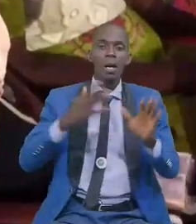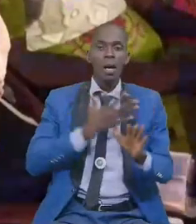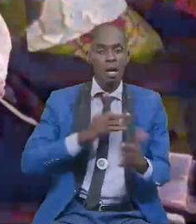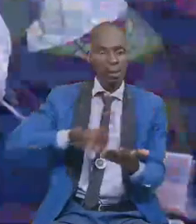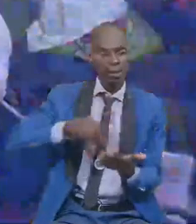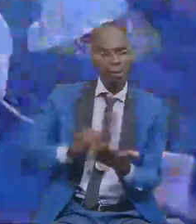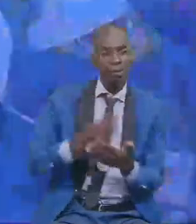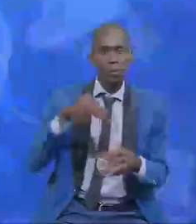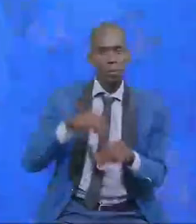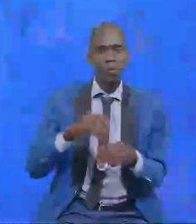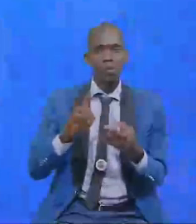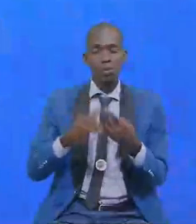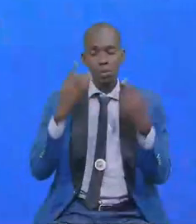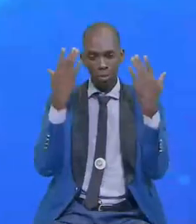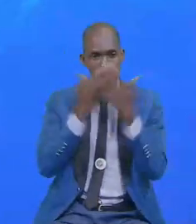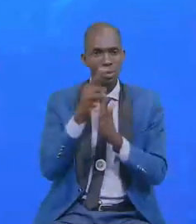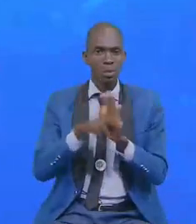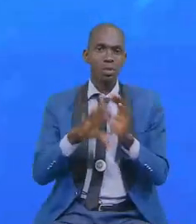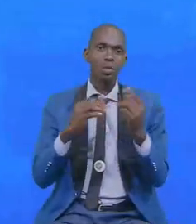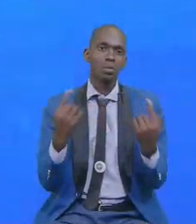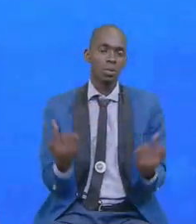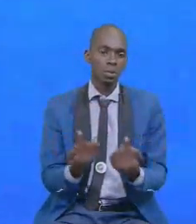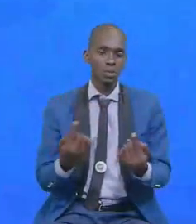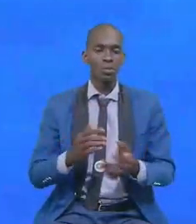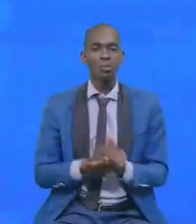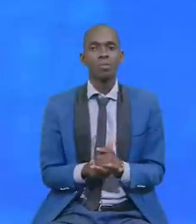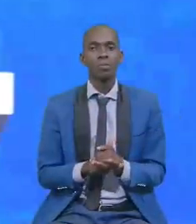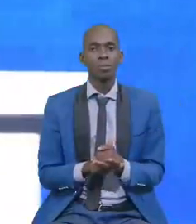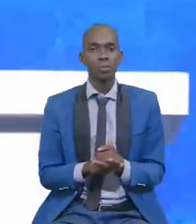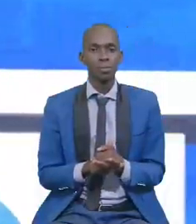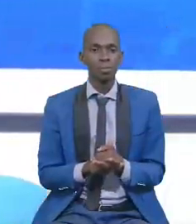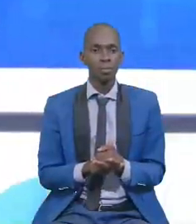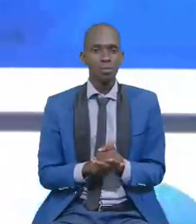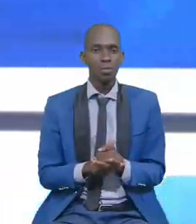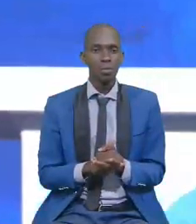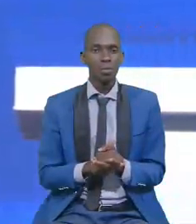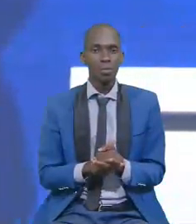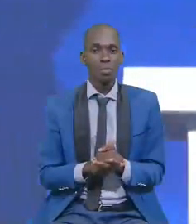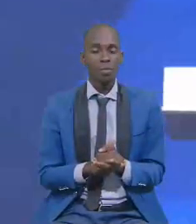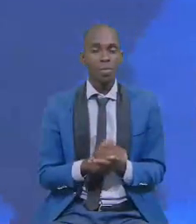Ils sont tombés de la lumière et tombés dans les ténèbres du péché.